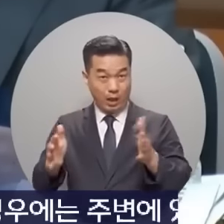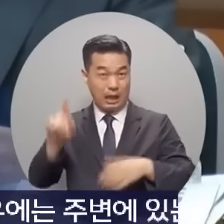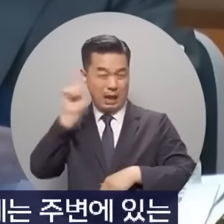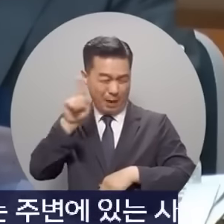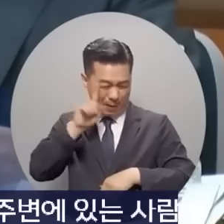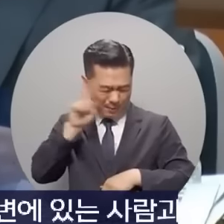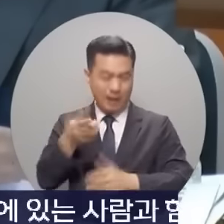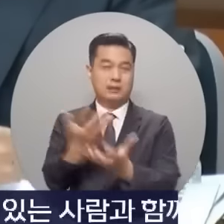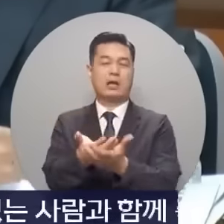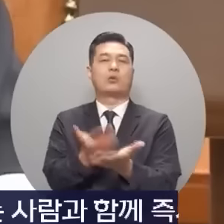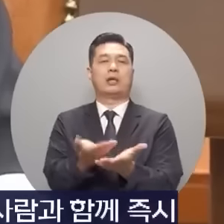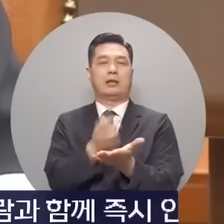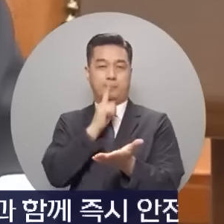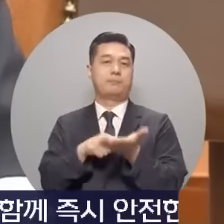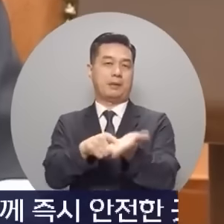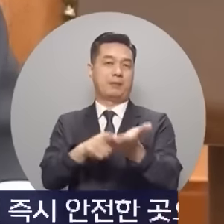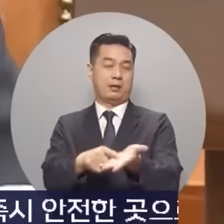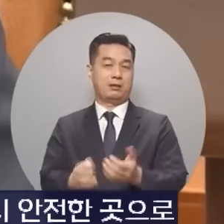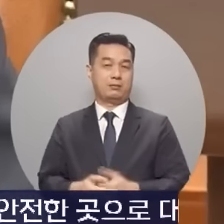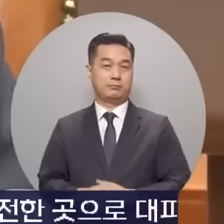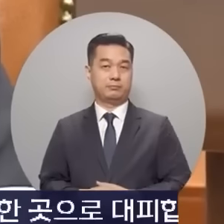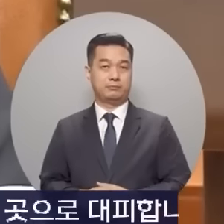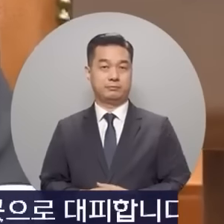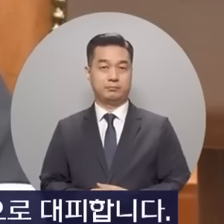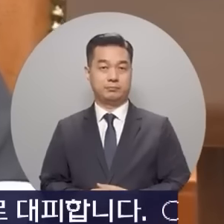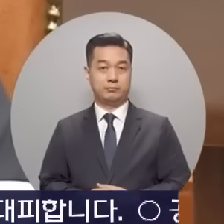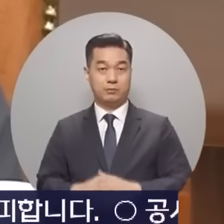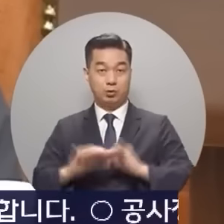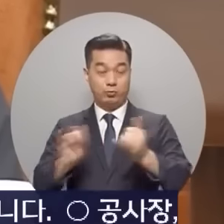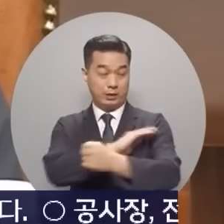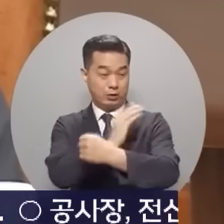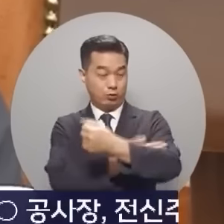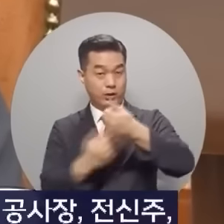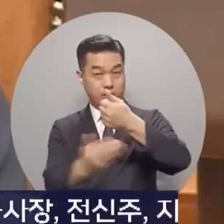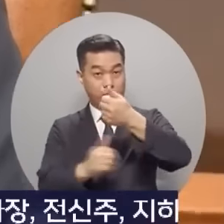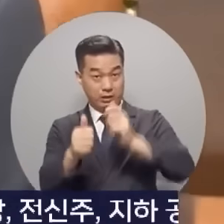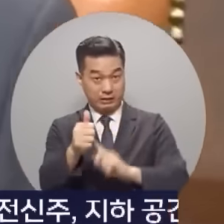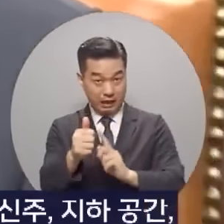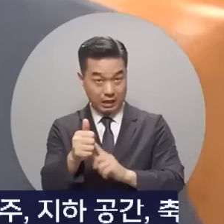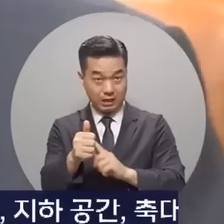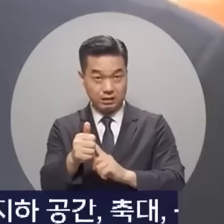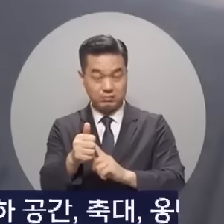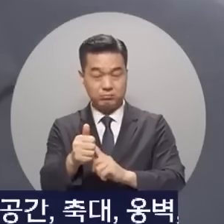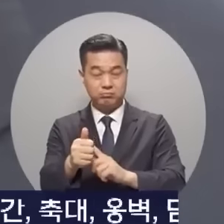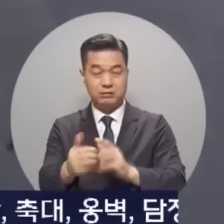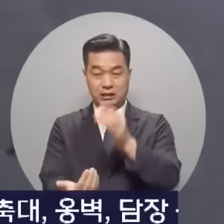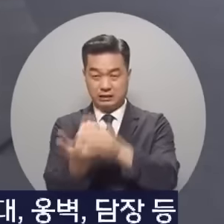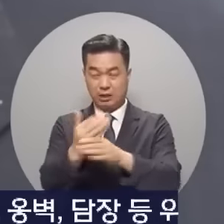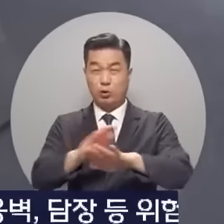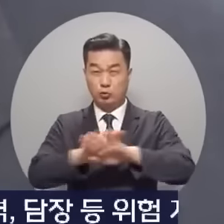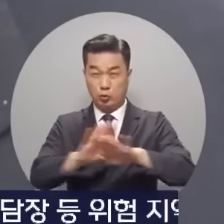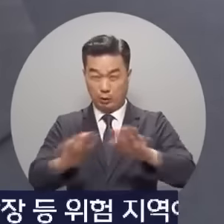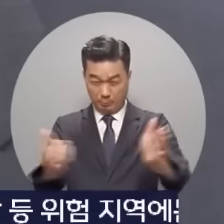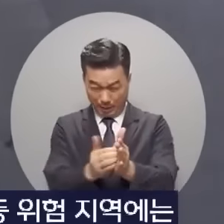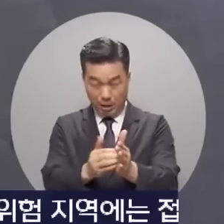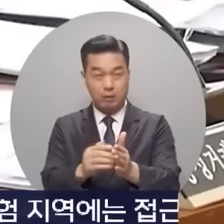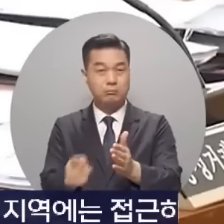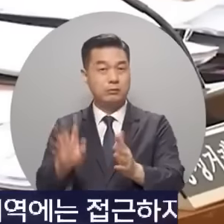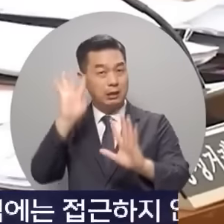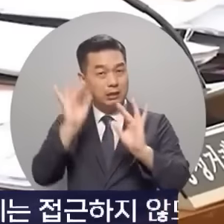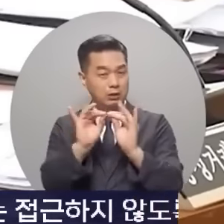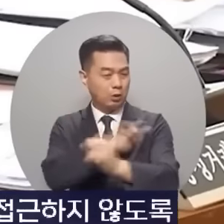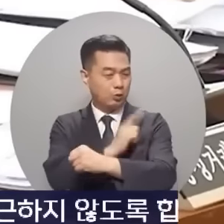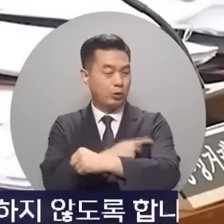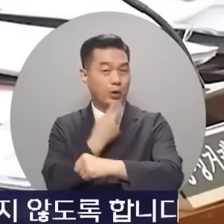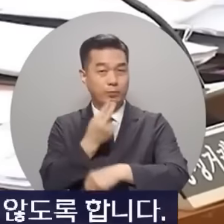자료 요구를 한 거예요. 이게. 유철환 국민권익위원장은 종결 결정은 권익위원들이 의결하는데 의결권이 없는